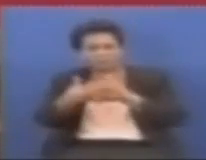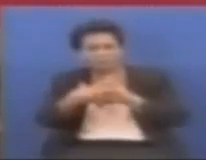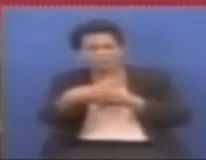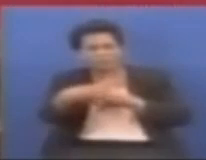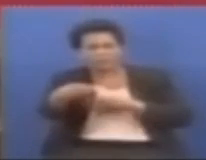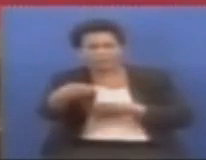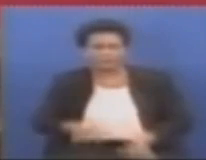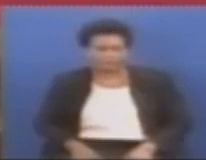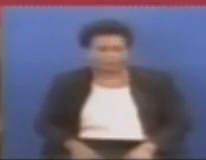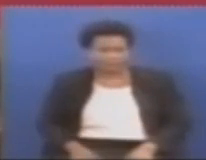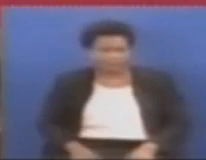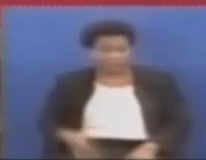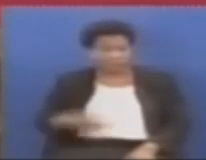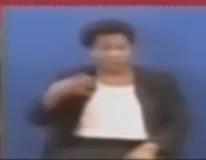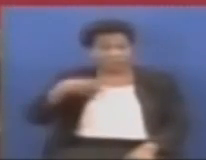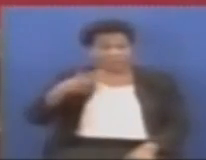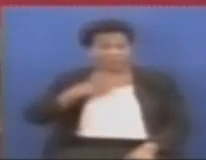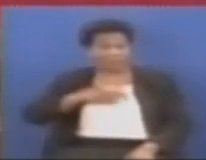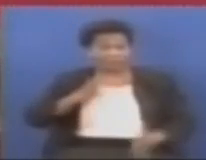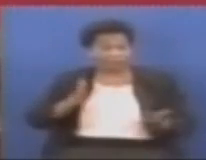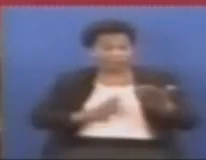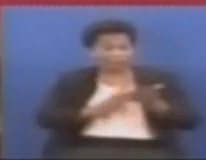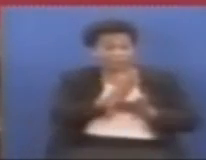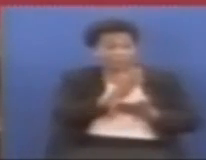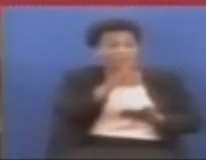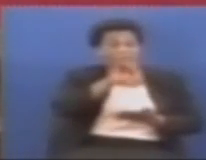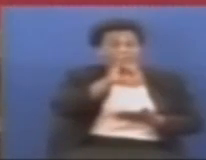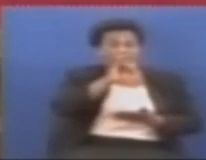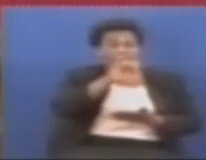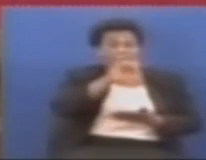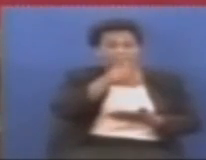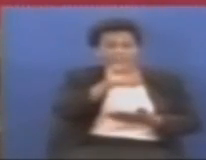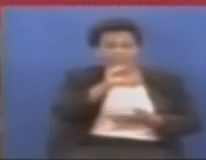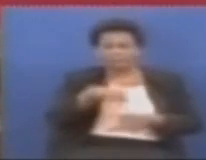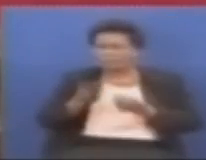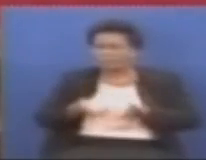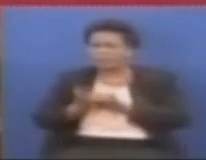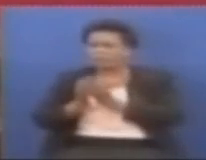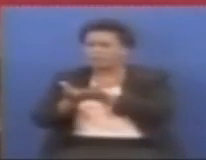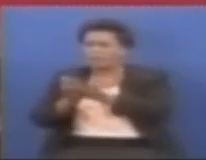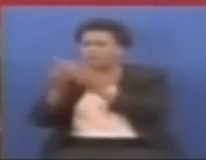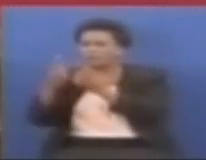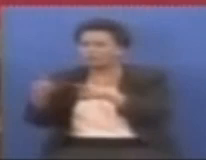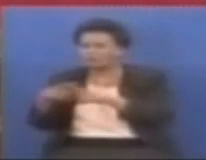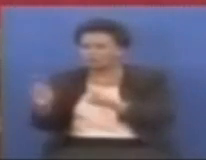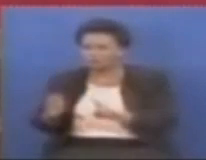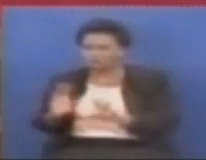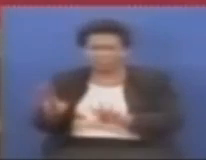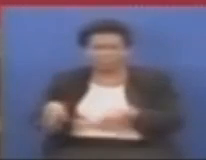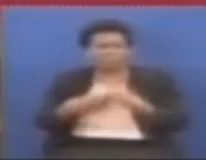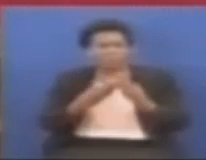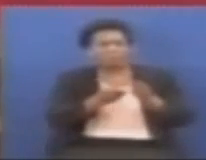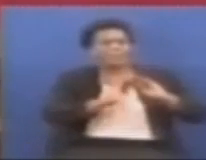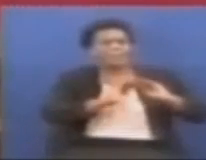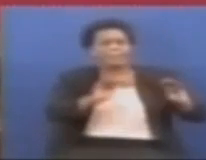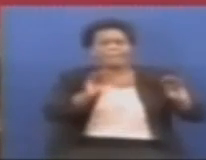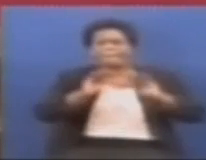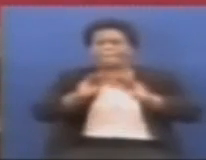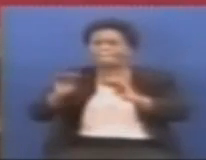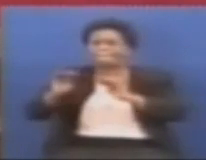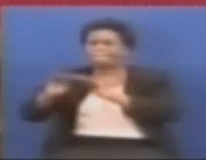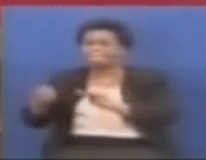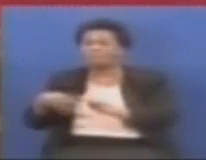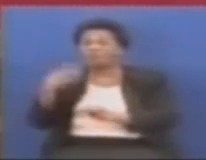wote ni sawa, na hii imeelezwa ibara ya 12 kibano cha kwanza ya Katiba ya